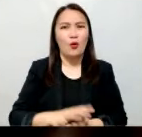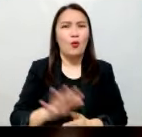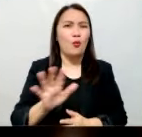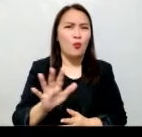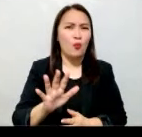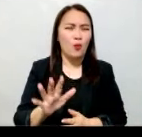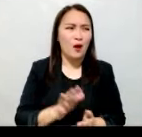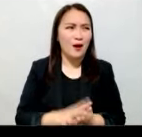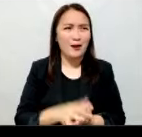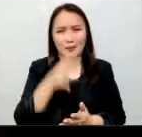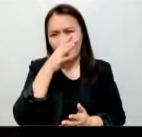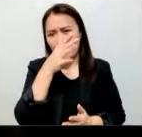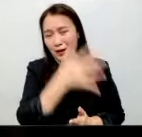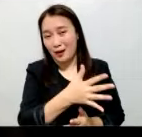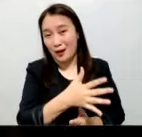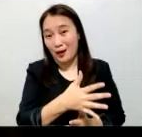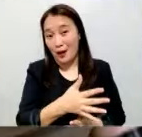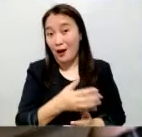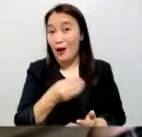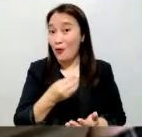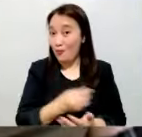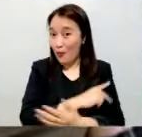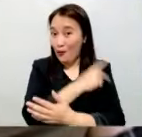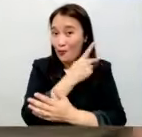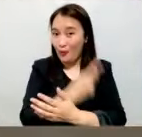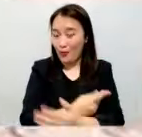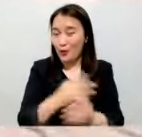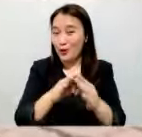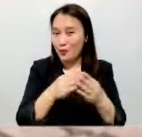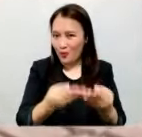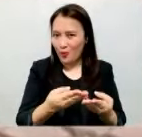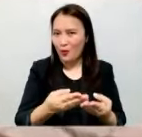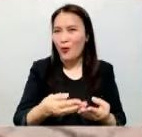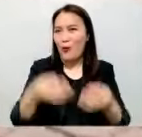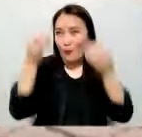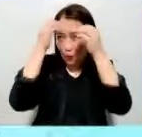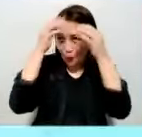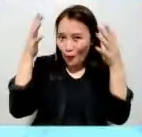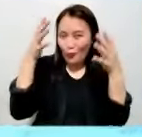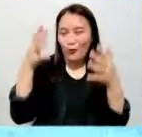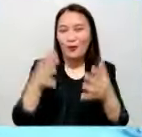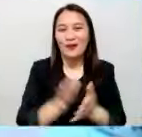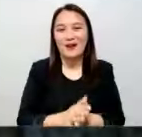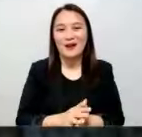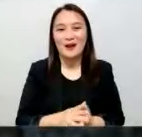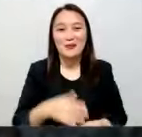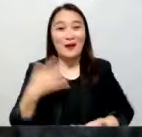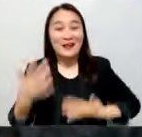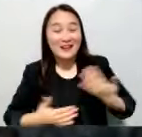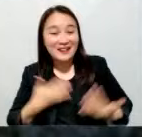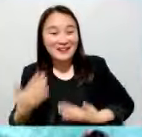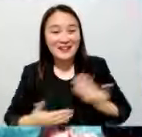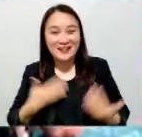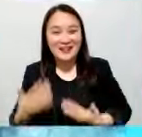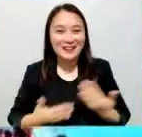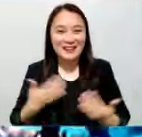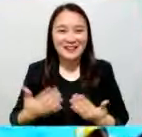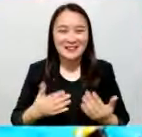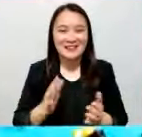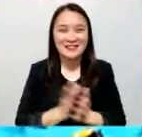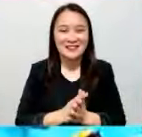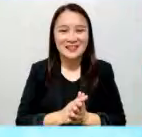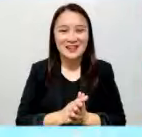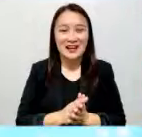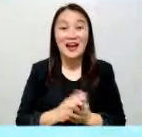libro para lalong tumaba ang utak ng tao. Blocky-blocking saya, blocky-blocking ligaya, yan ang gimmick sa